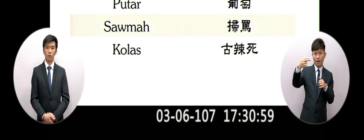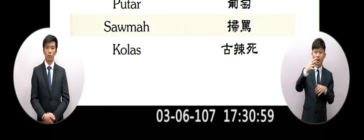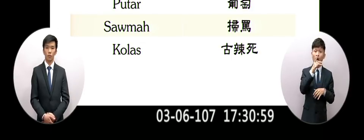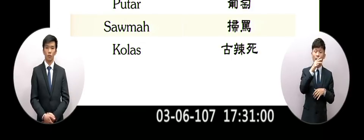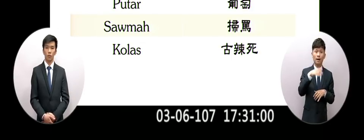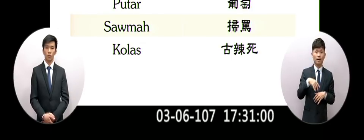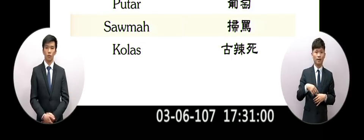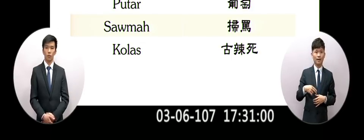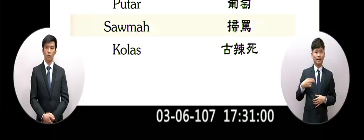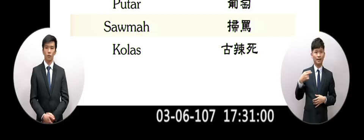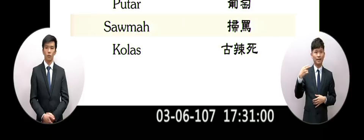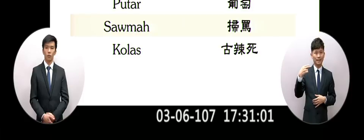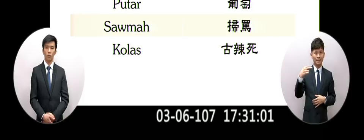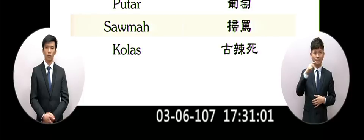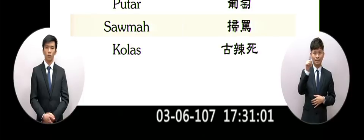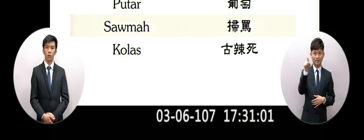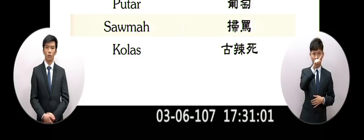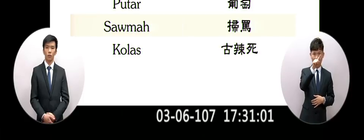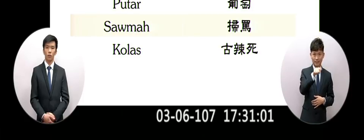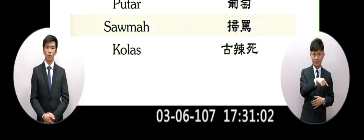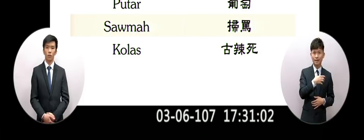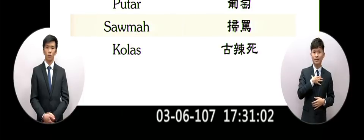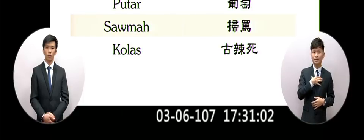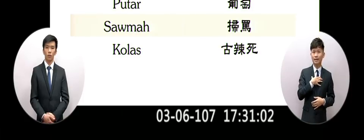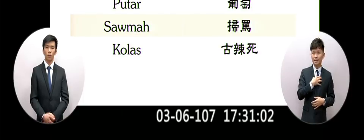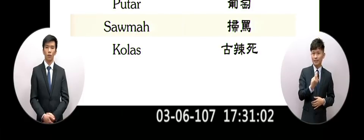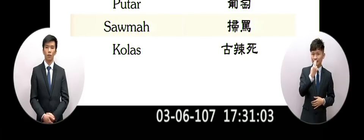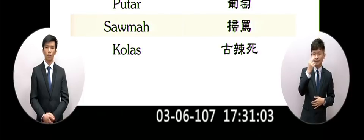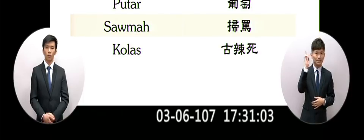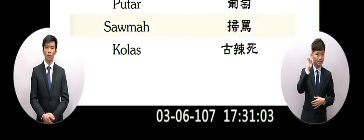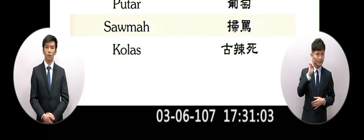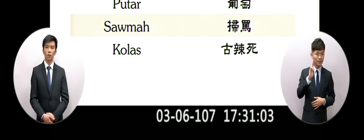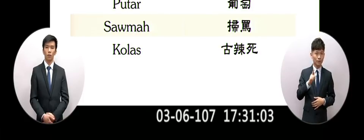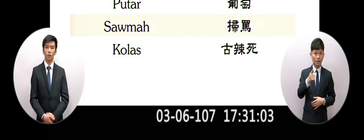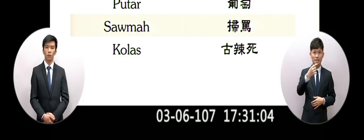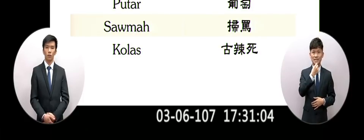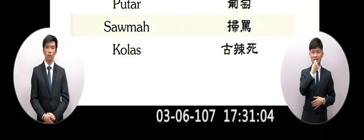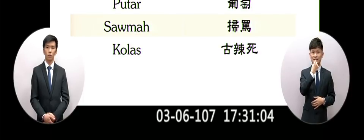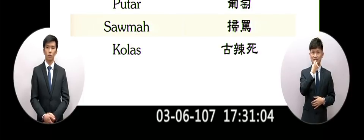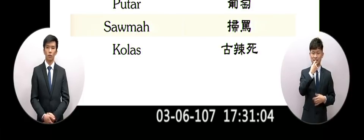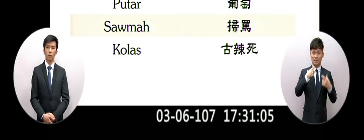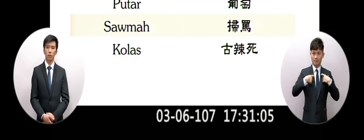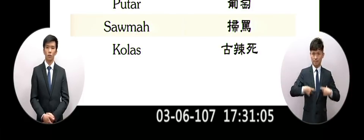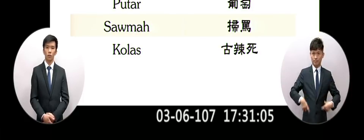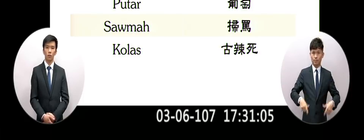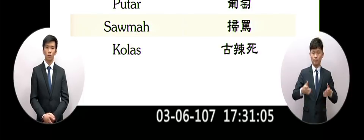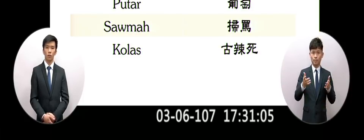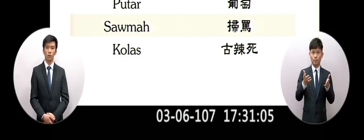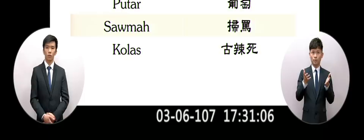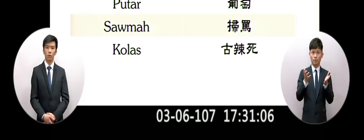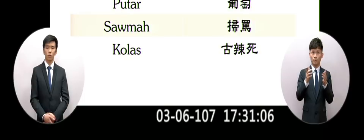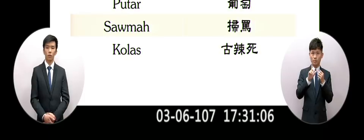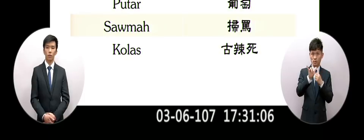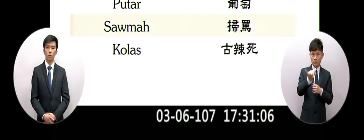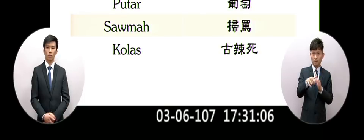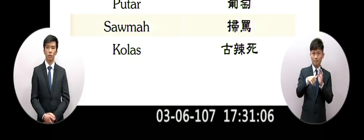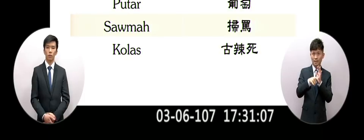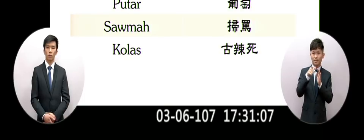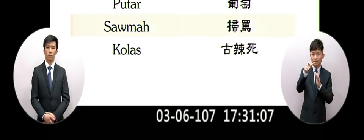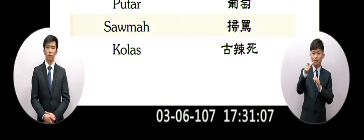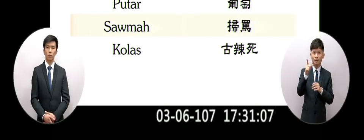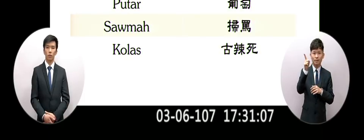发气音。有一个牧师，他的身份证他就取了名字叫那么